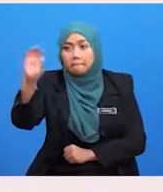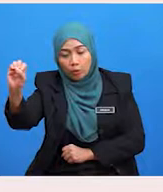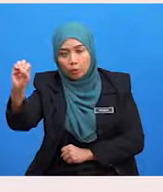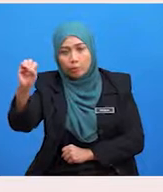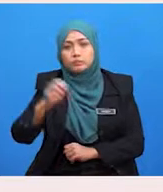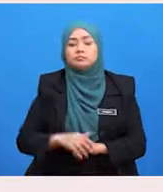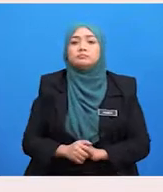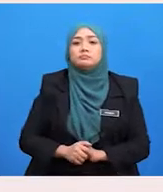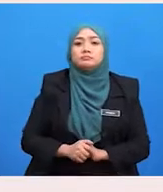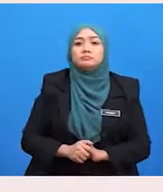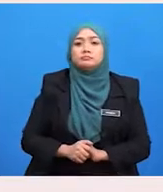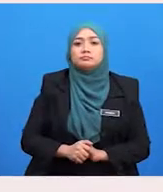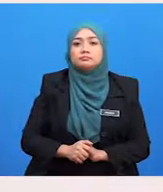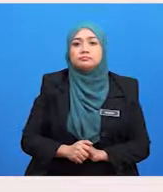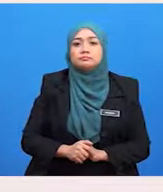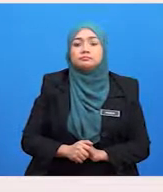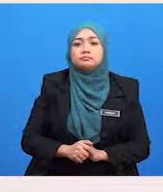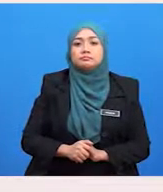RM64,350. Diperoleh daripada